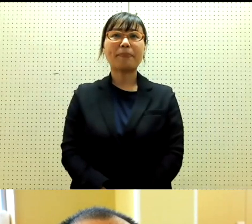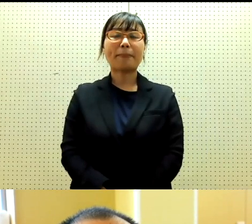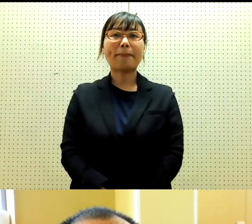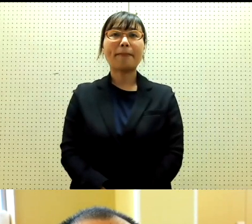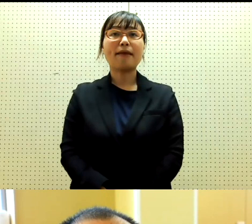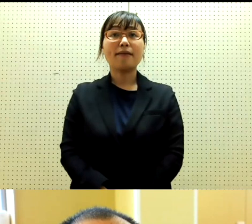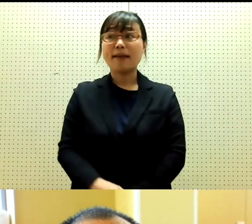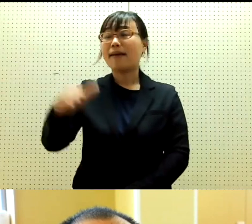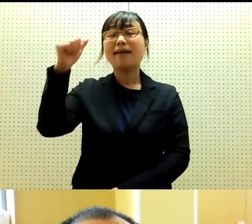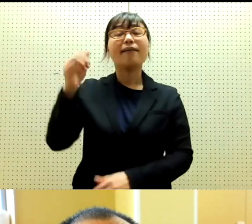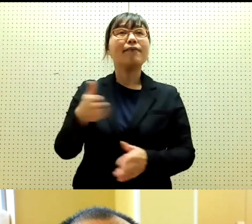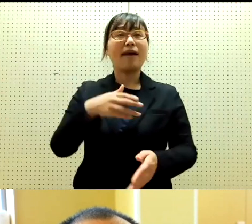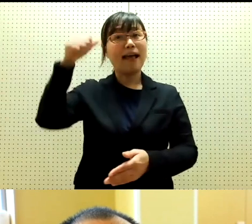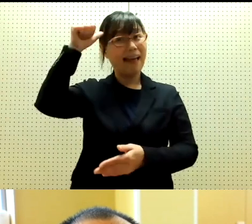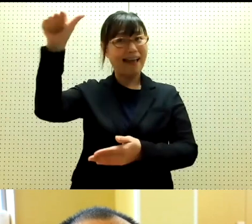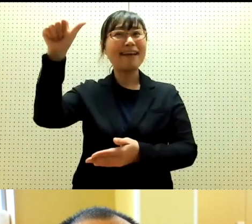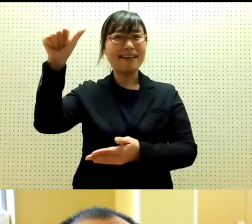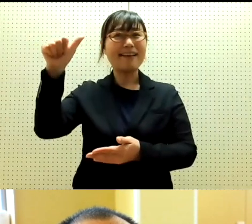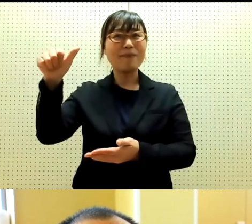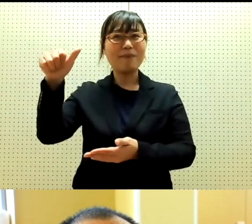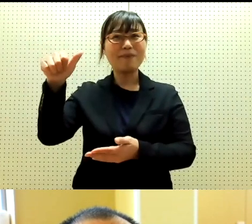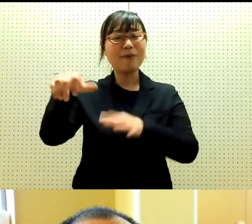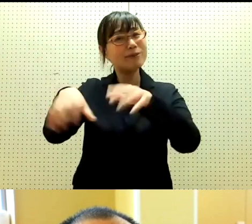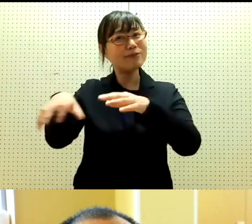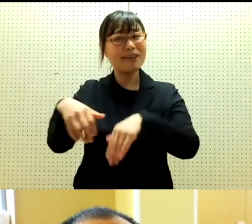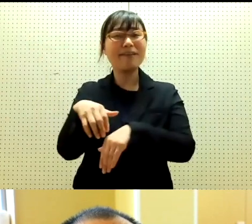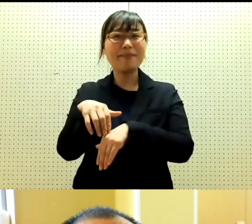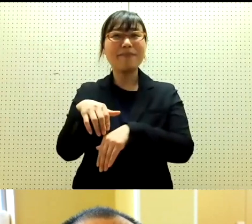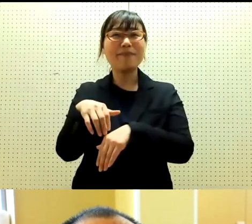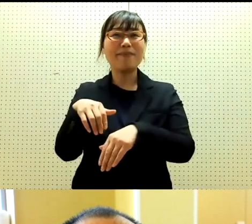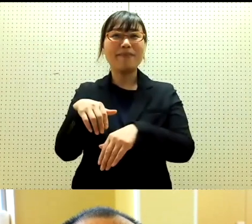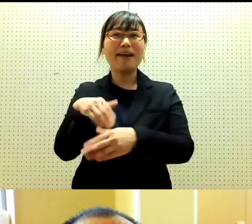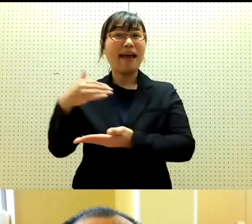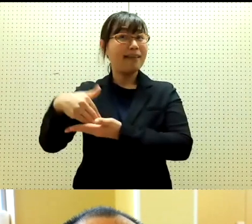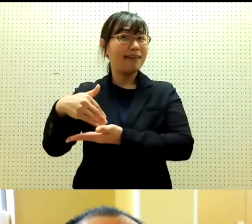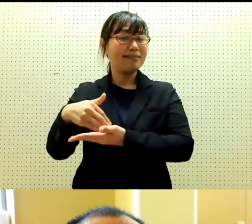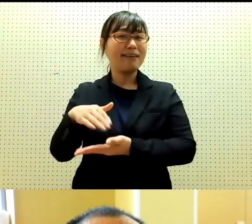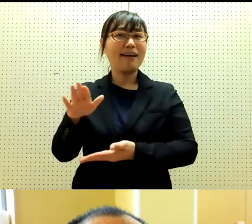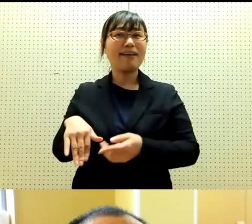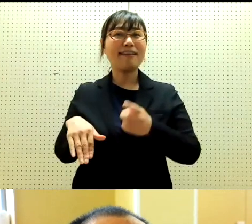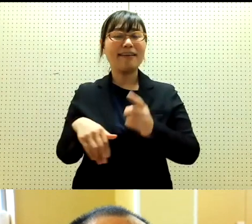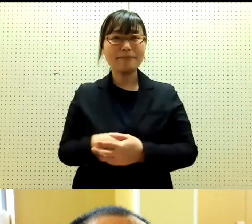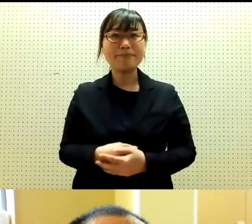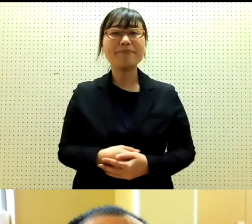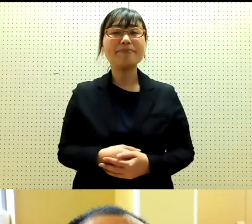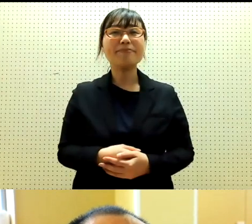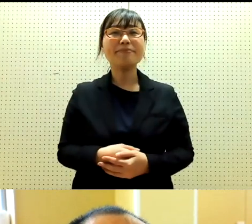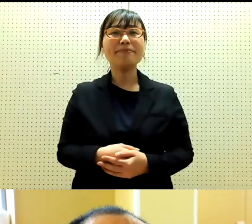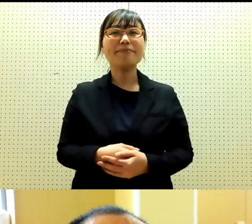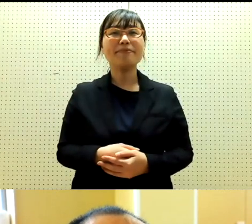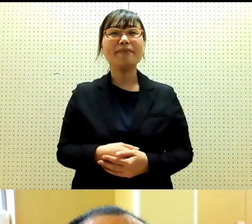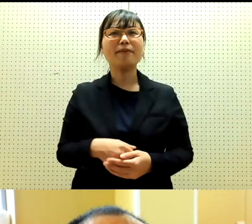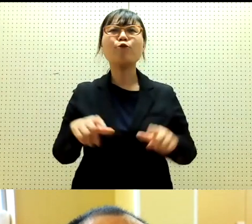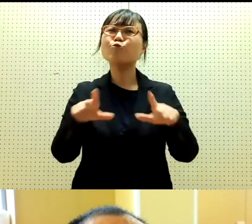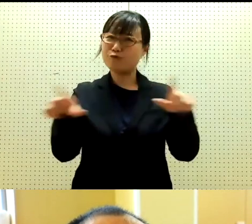アンケートの、ね、集計の話でちらっと出てきてて、これはね、多分ね、いろんな反応が出るんじゃないかと僕思ったんですけど、普通だったら